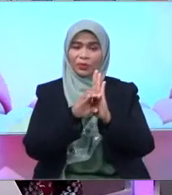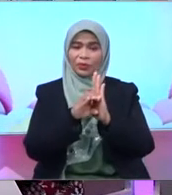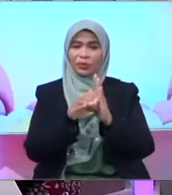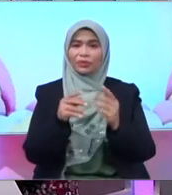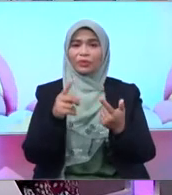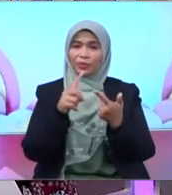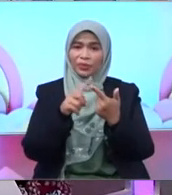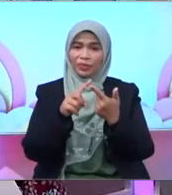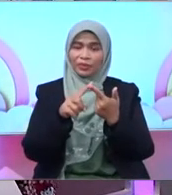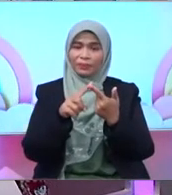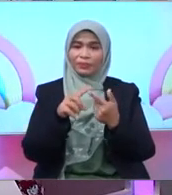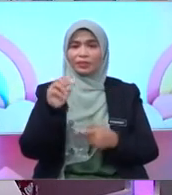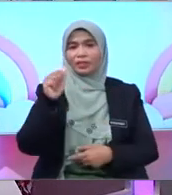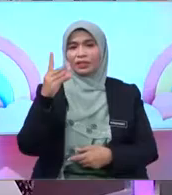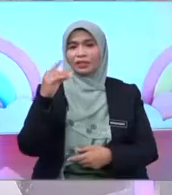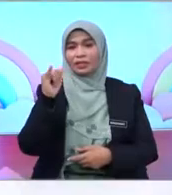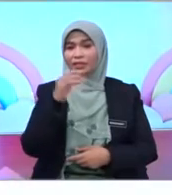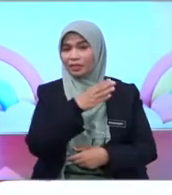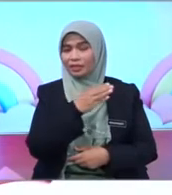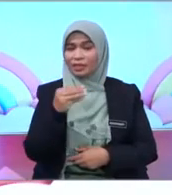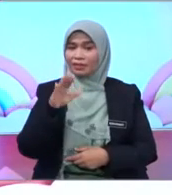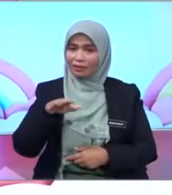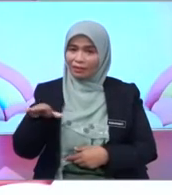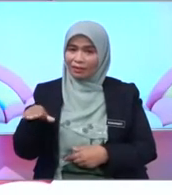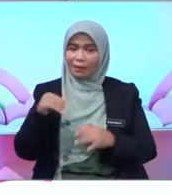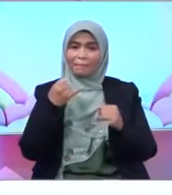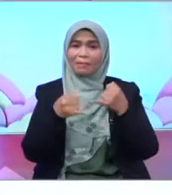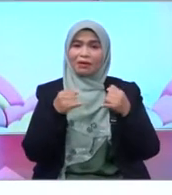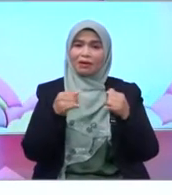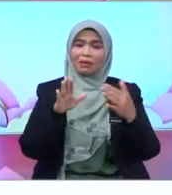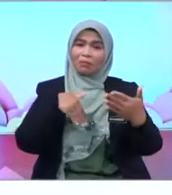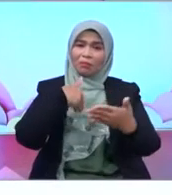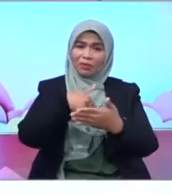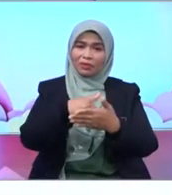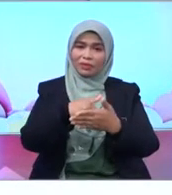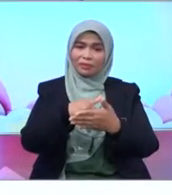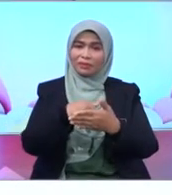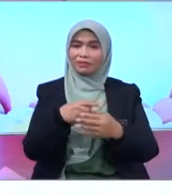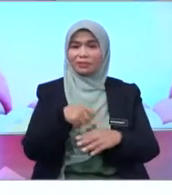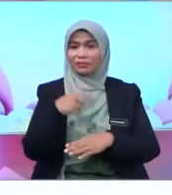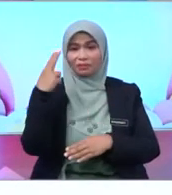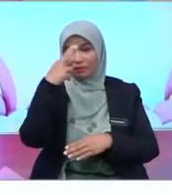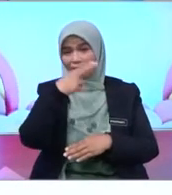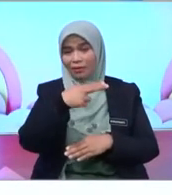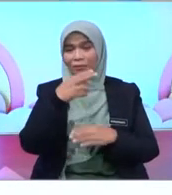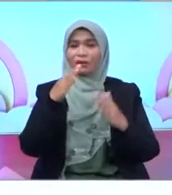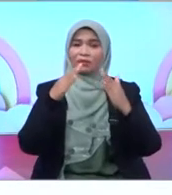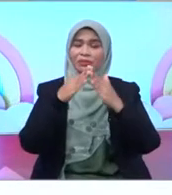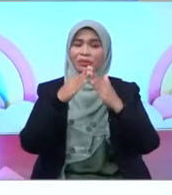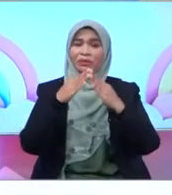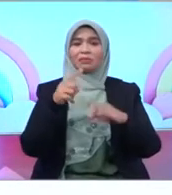2 Adi dan adik-adiknya bermain bola sepak di halaman rumah Ki suatu bermain